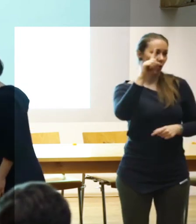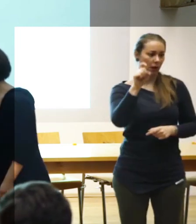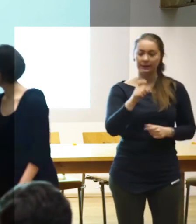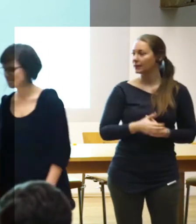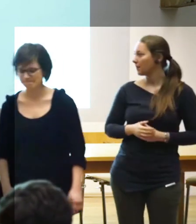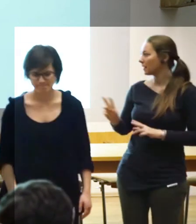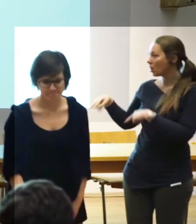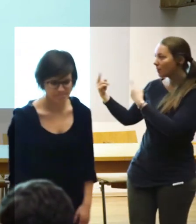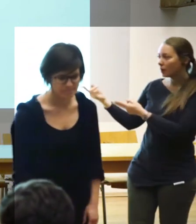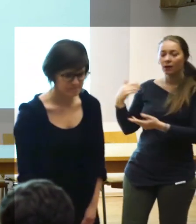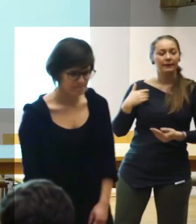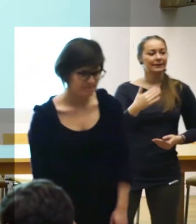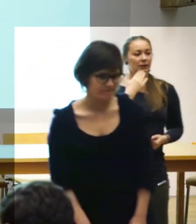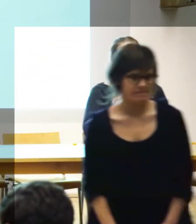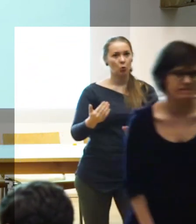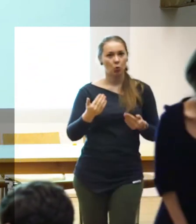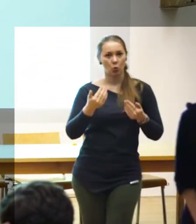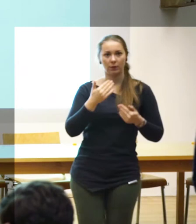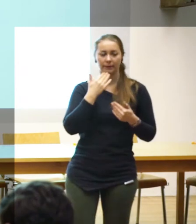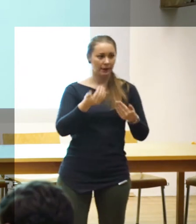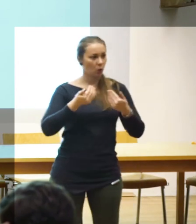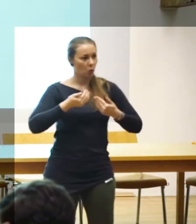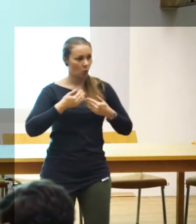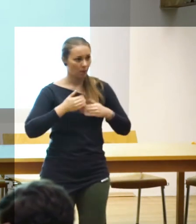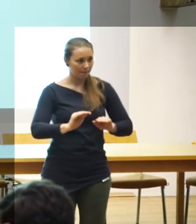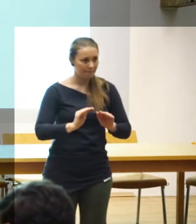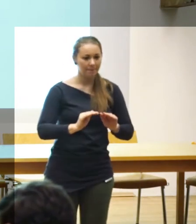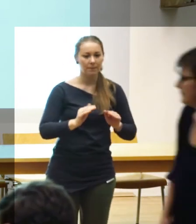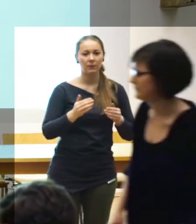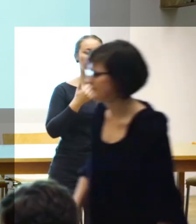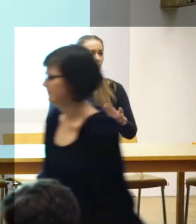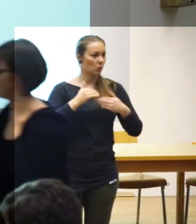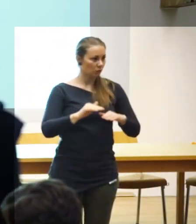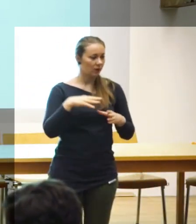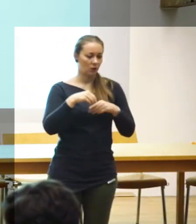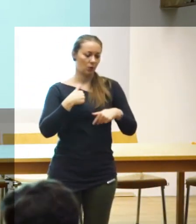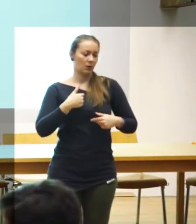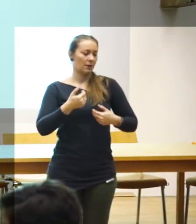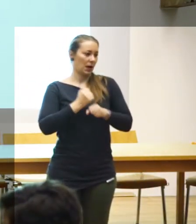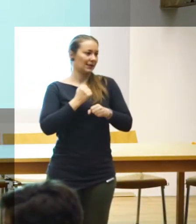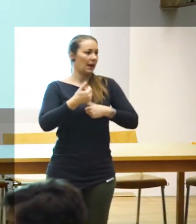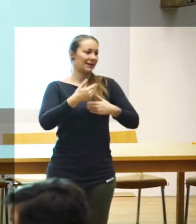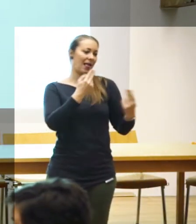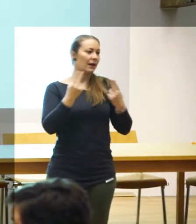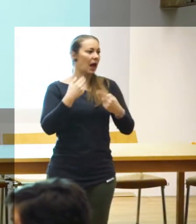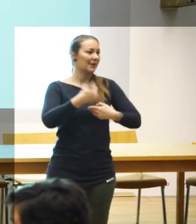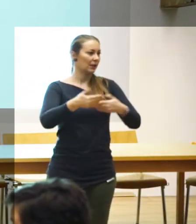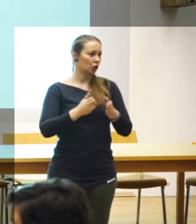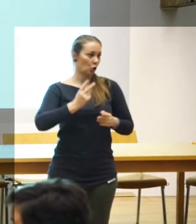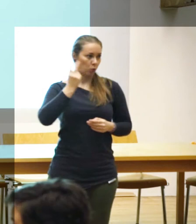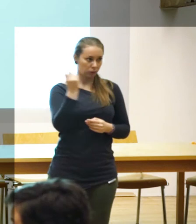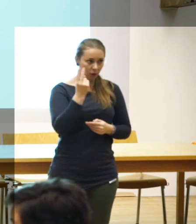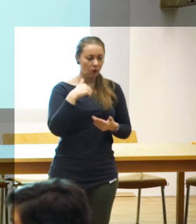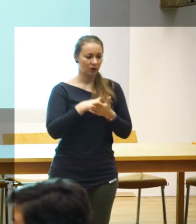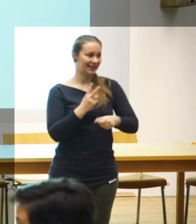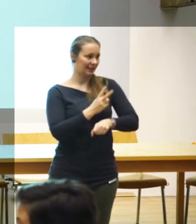pozvání. Já vedu 5. rokem Dům umění města Brna. Jsme městská instituce,